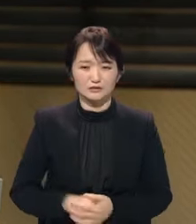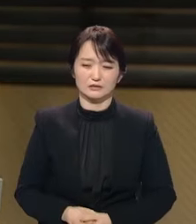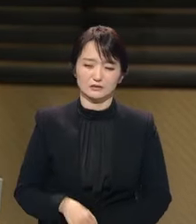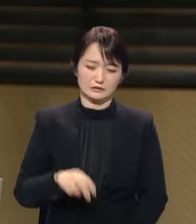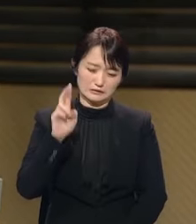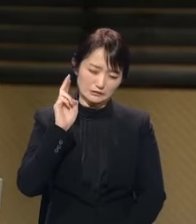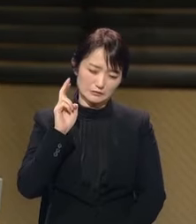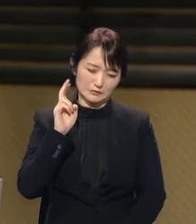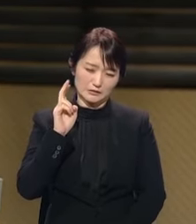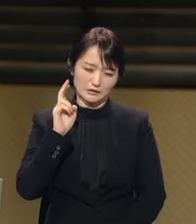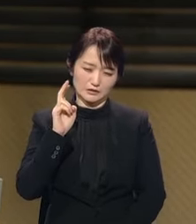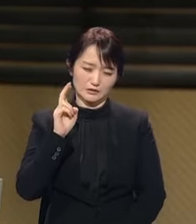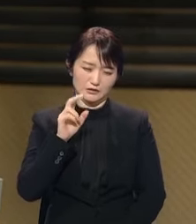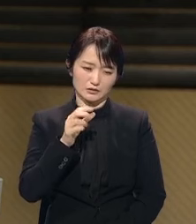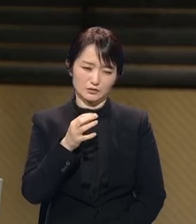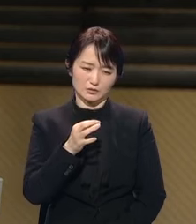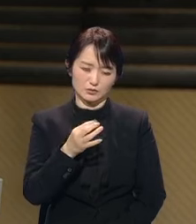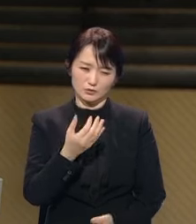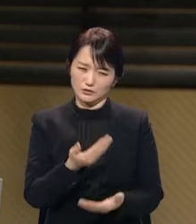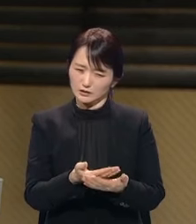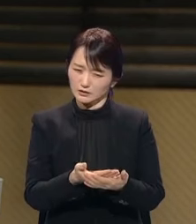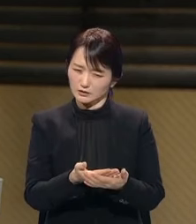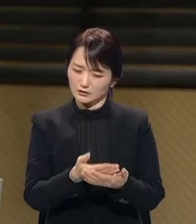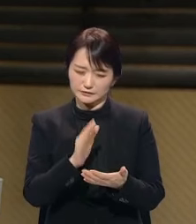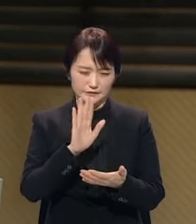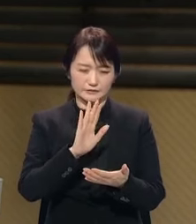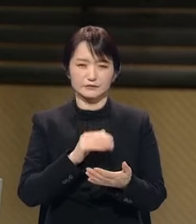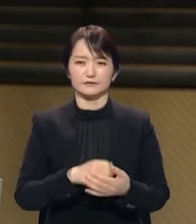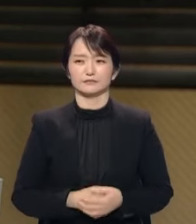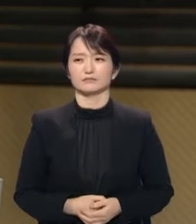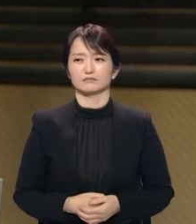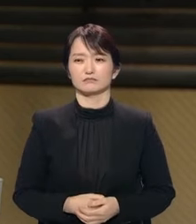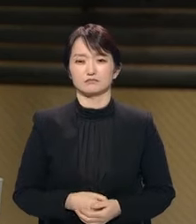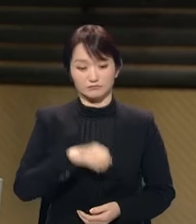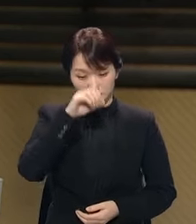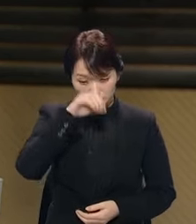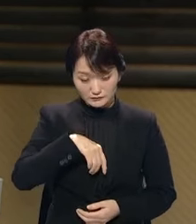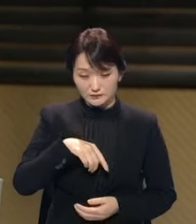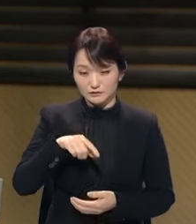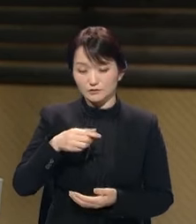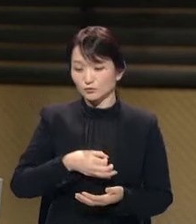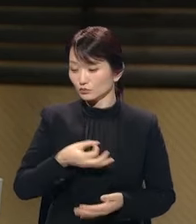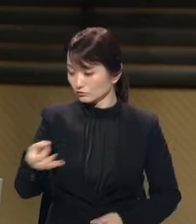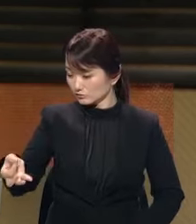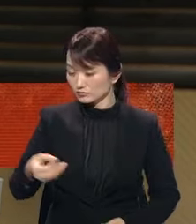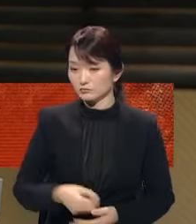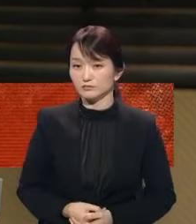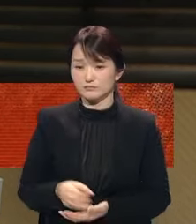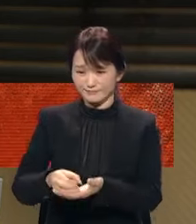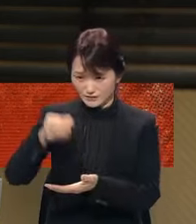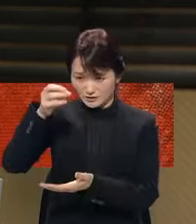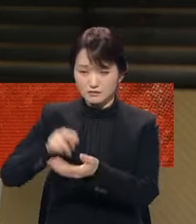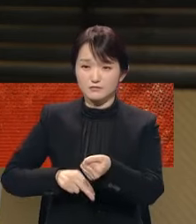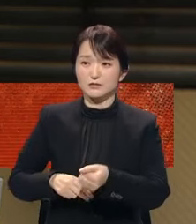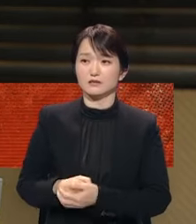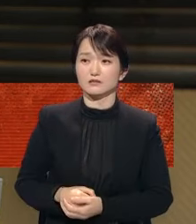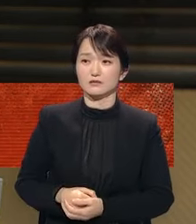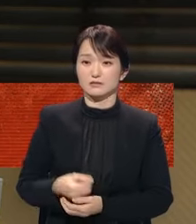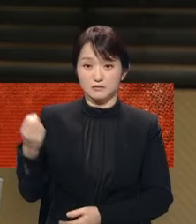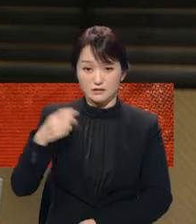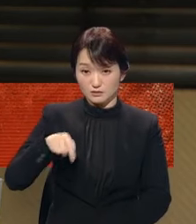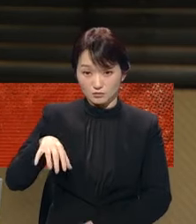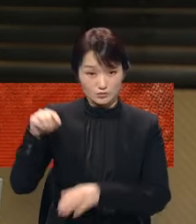그거 설마. 달라고 하겠어. 네, 그렇게 생각했던 그렇겠죠? 것 같아요. 근데 그렇게 하면 그냥 계산하면 되는데 덤터기 씌운다 그러고 다신 여기